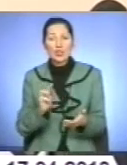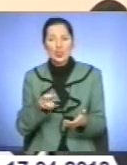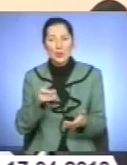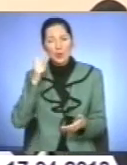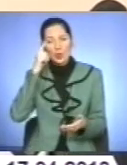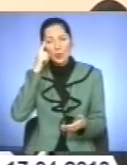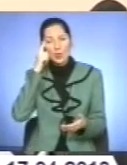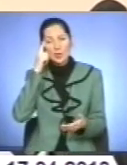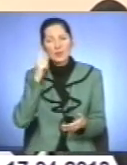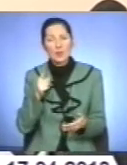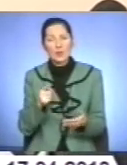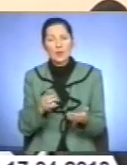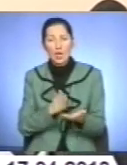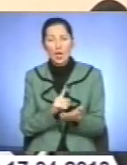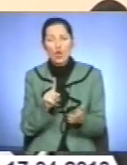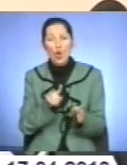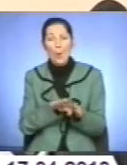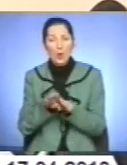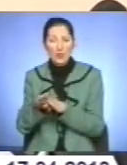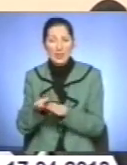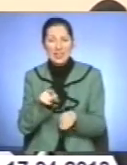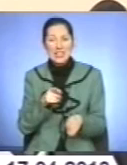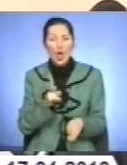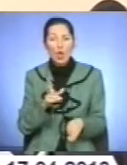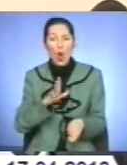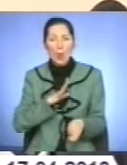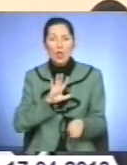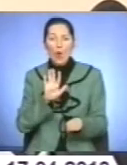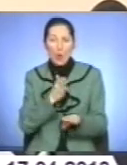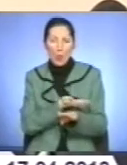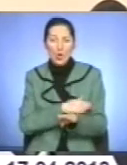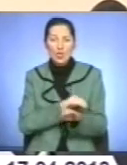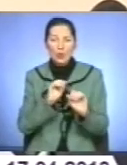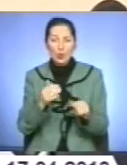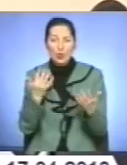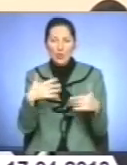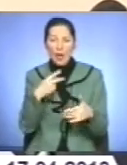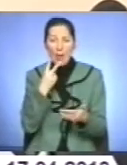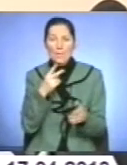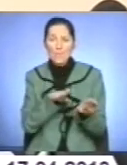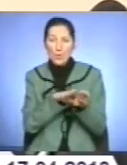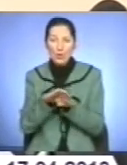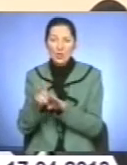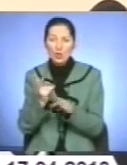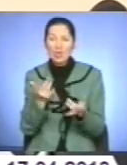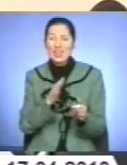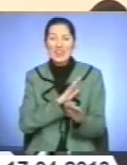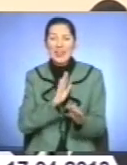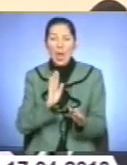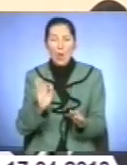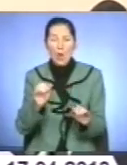однозначно, є що порівняти. Ті, хто були в Польщі, можуть вже порівняти, хто ще не був,